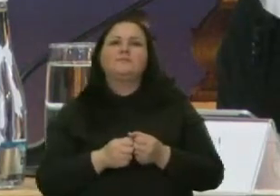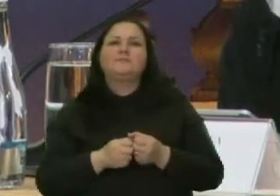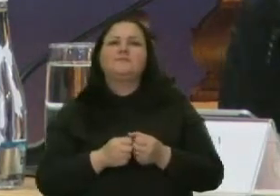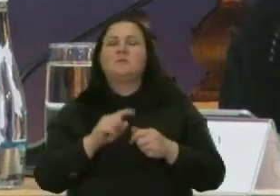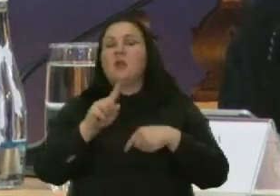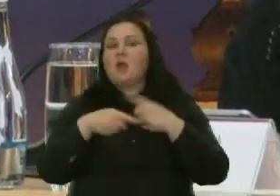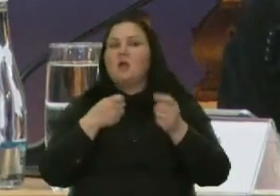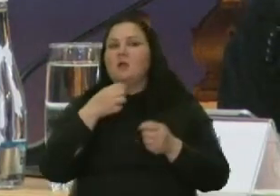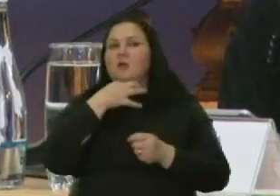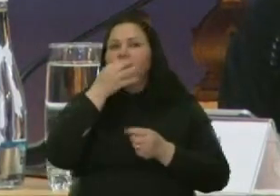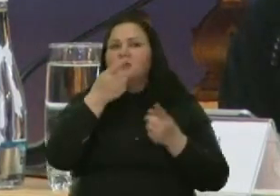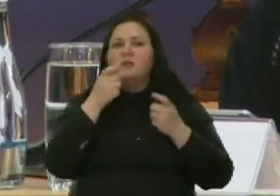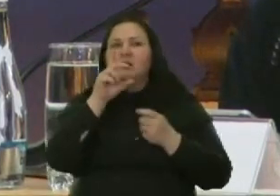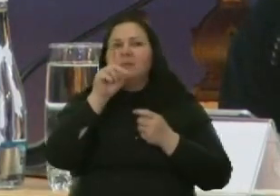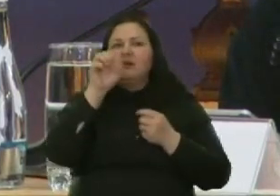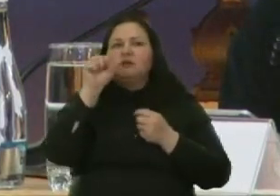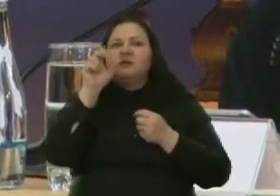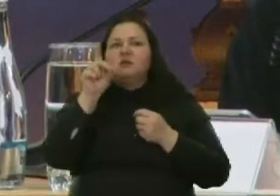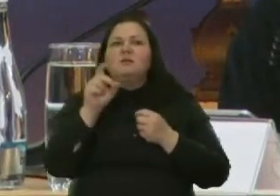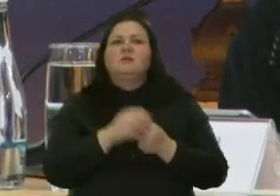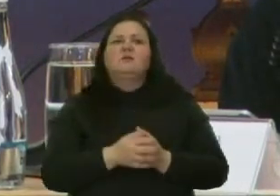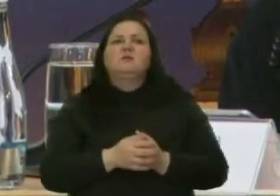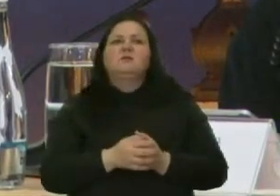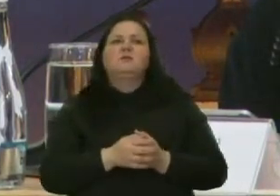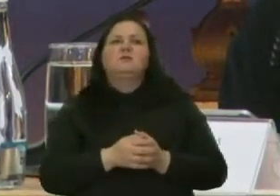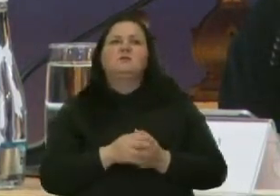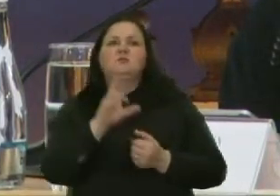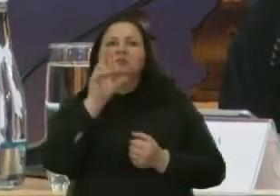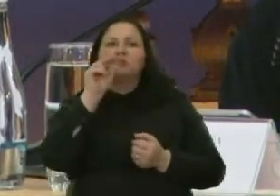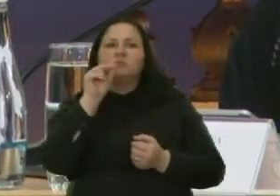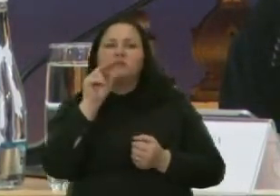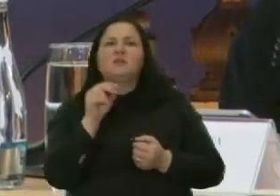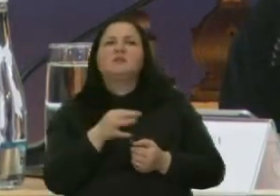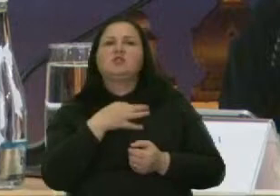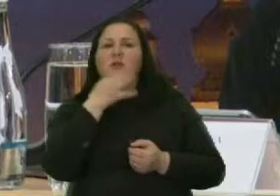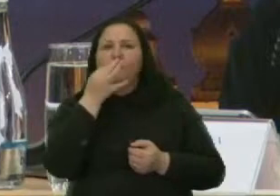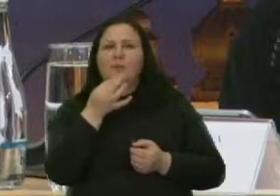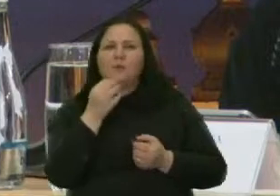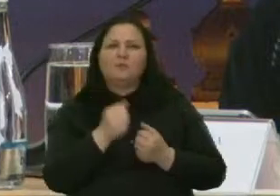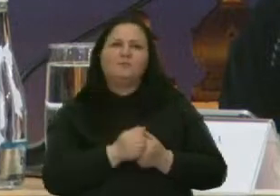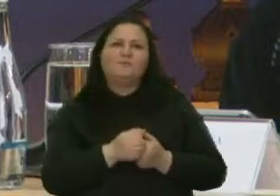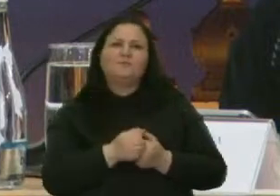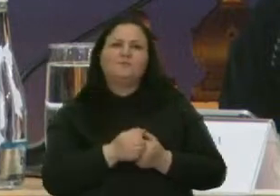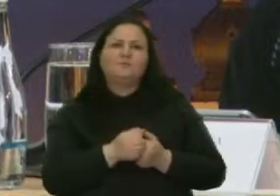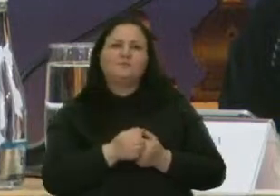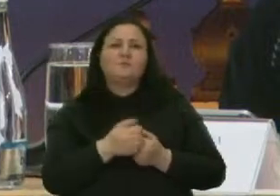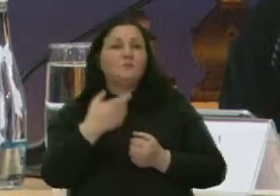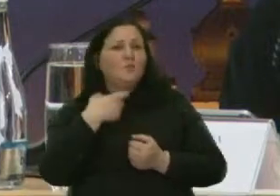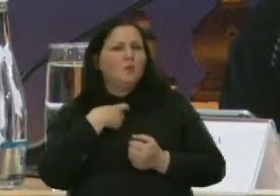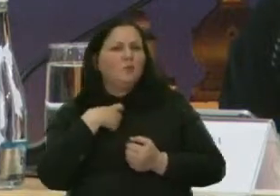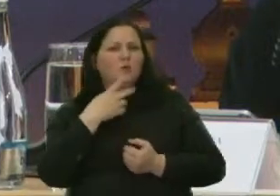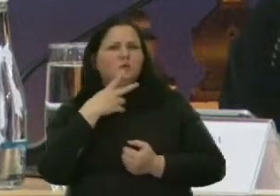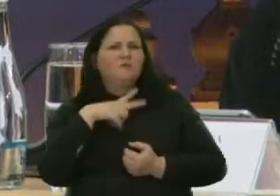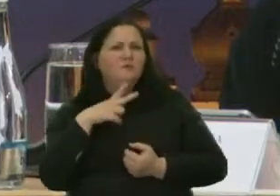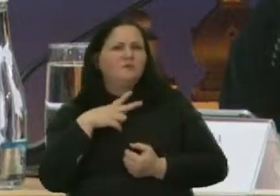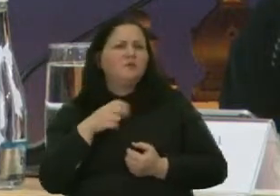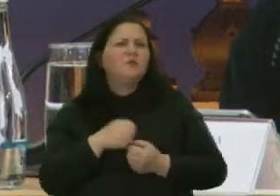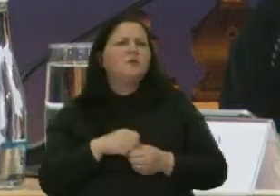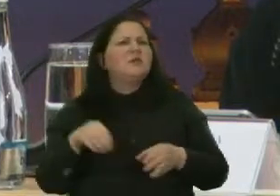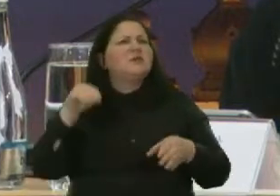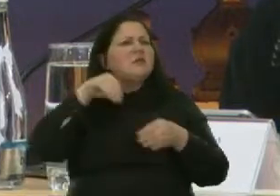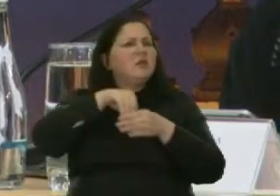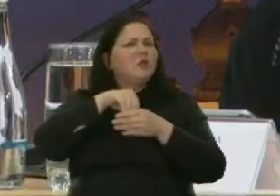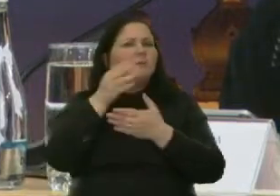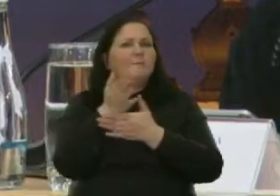alte propuneri de la PSD 30 de propuneri ă pot fi considerate incluse